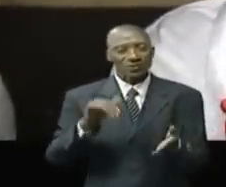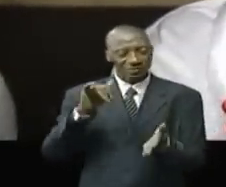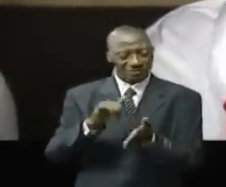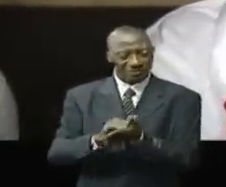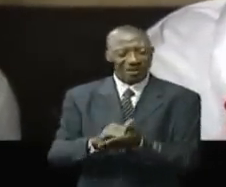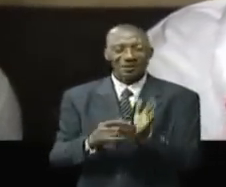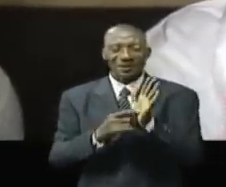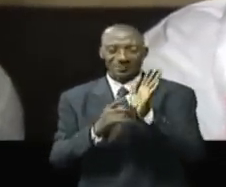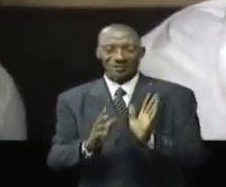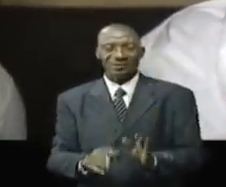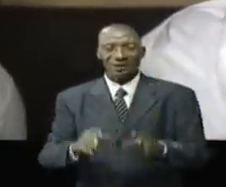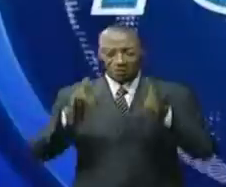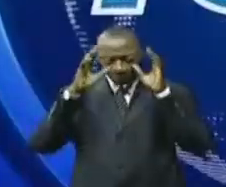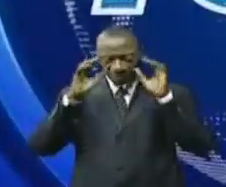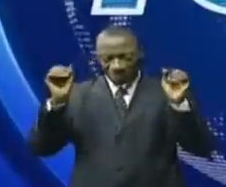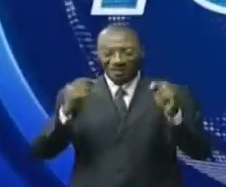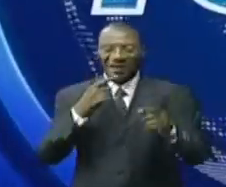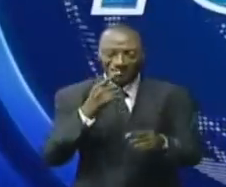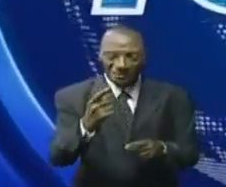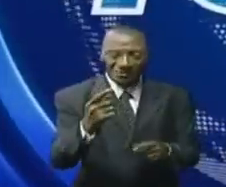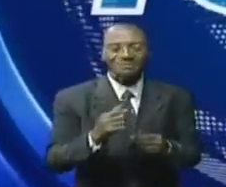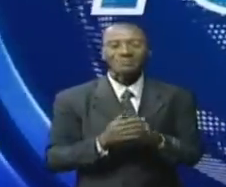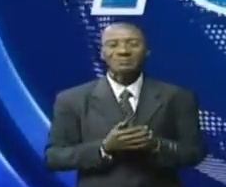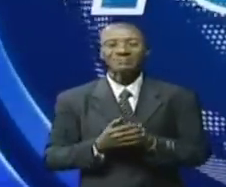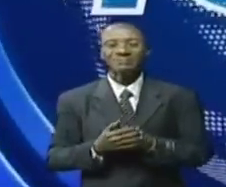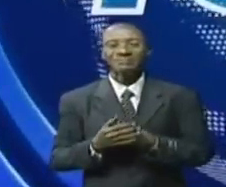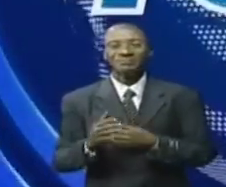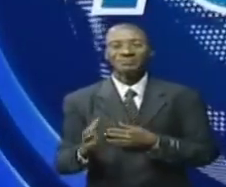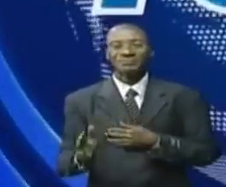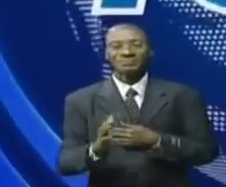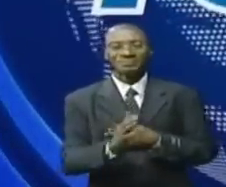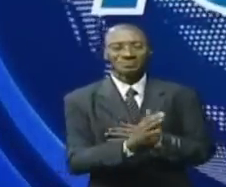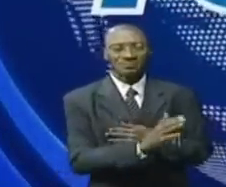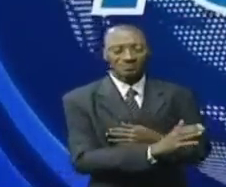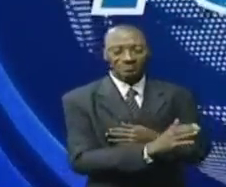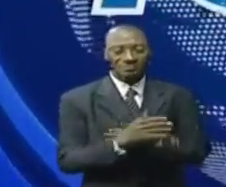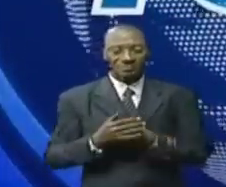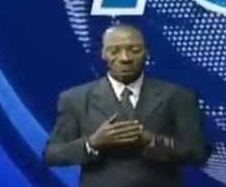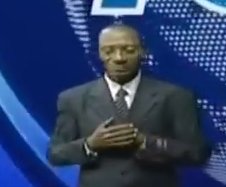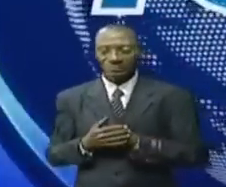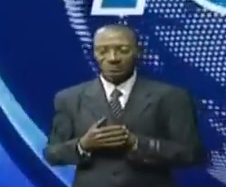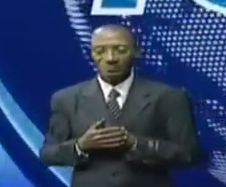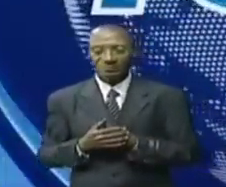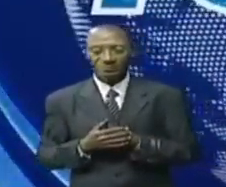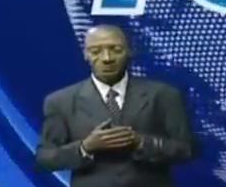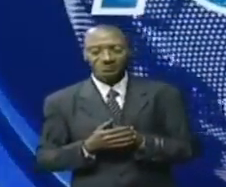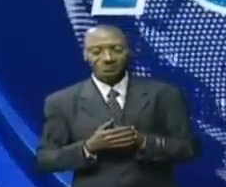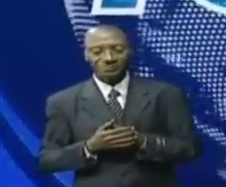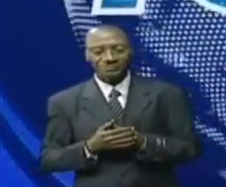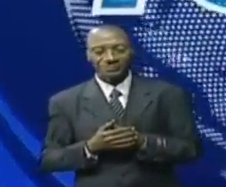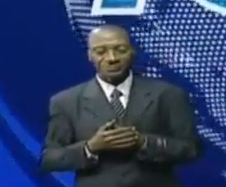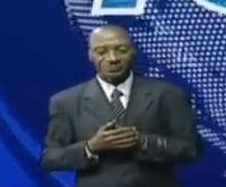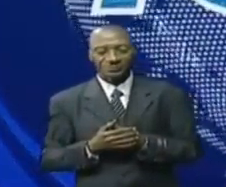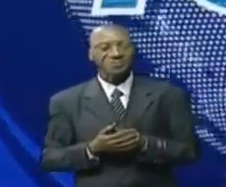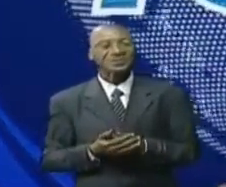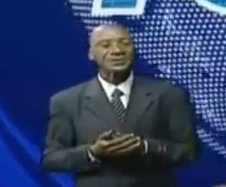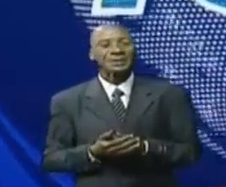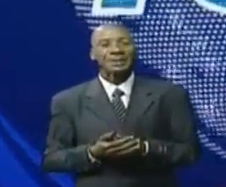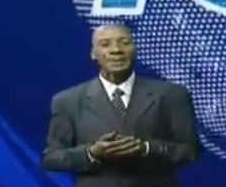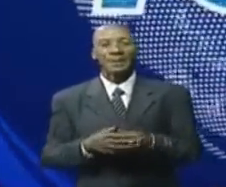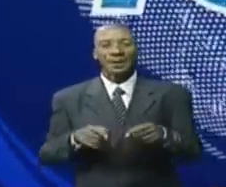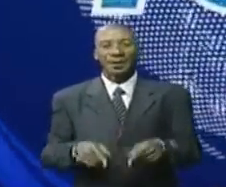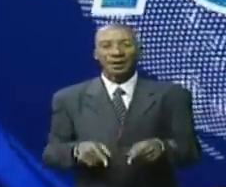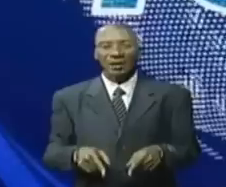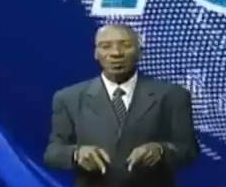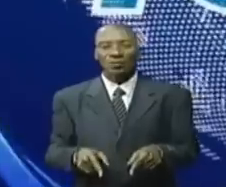représentante du chef de l'État. Un commentaire signé Rode Panda. Kinshasa, bientôt la capitale de la poste panafricaine.